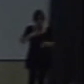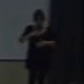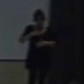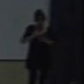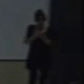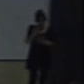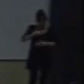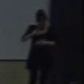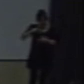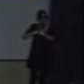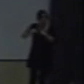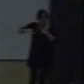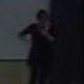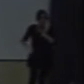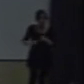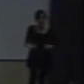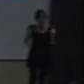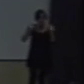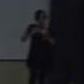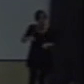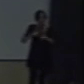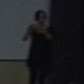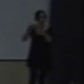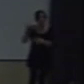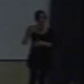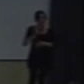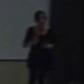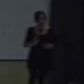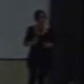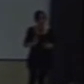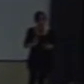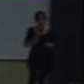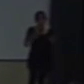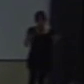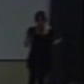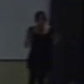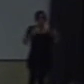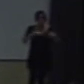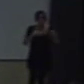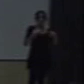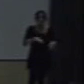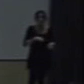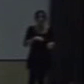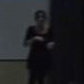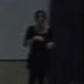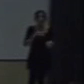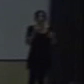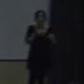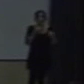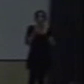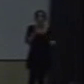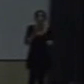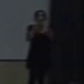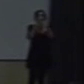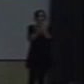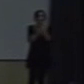de joves, no és que, què passa, que després és la crítica que és habitual als mitjans de comunicació, s'explica la part negativa